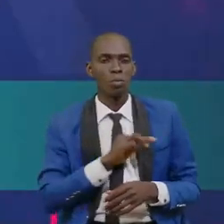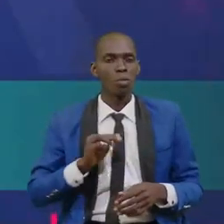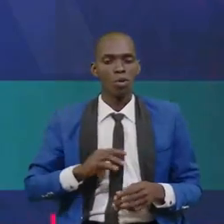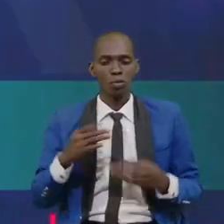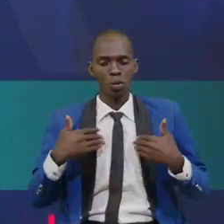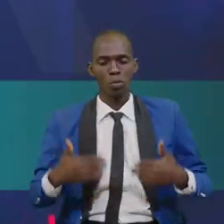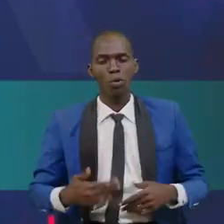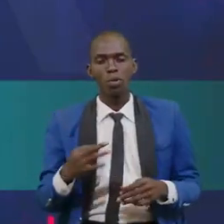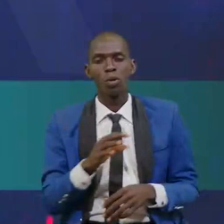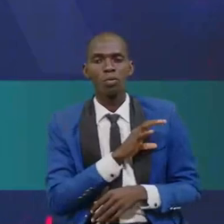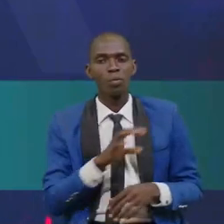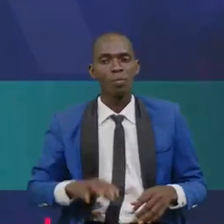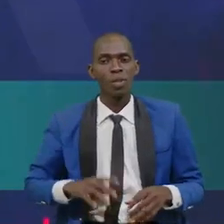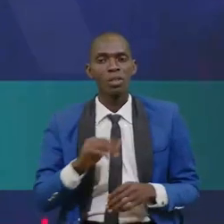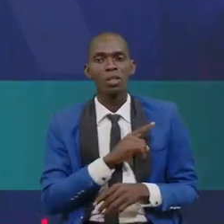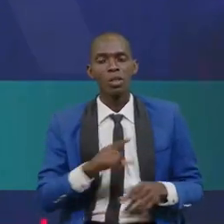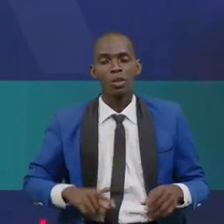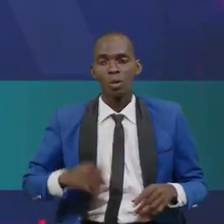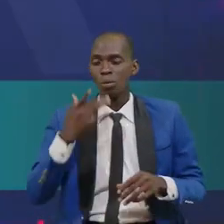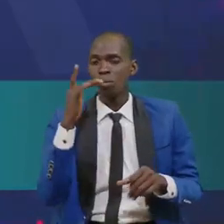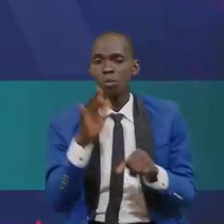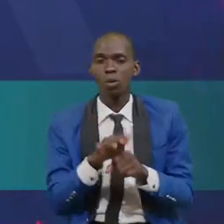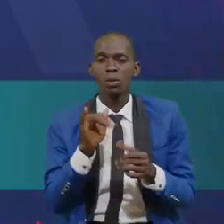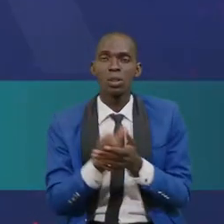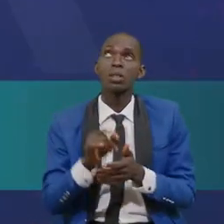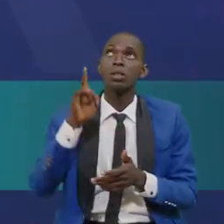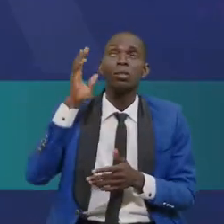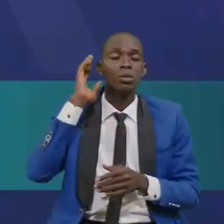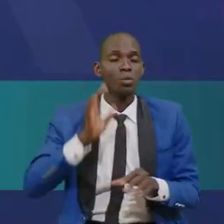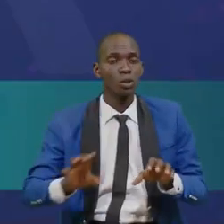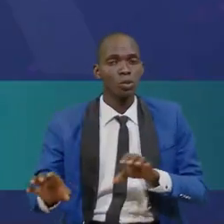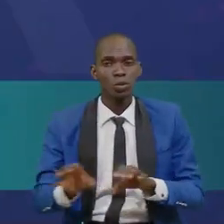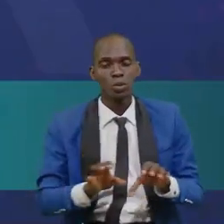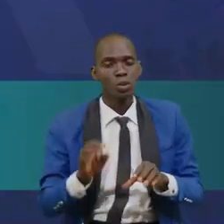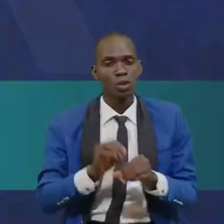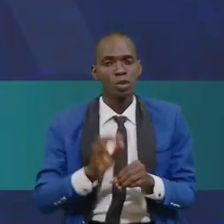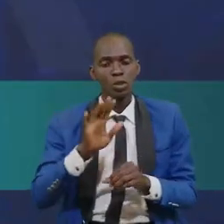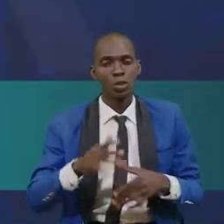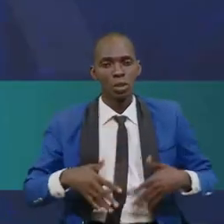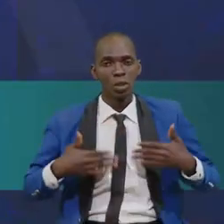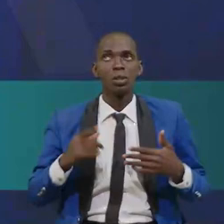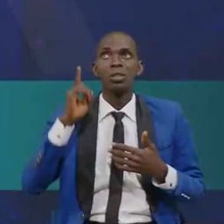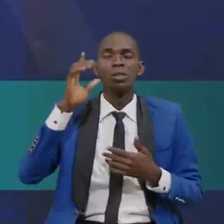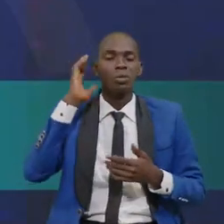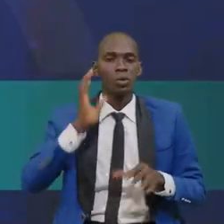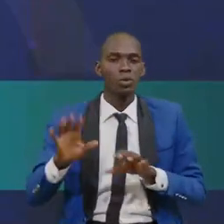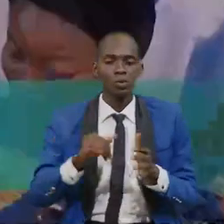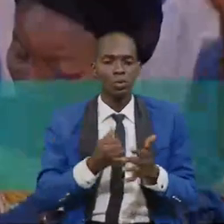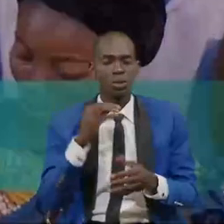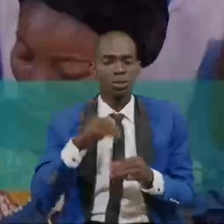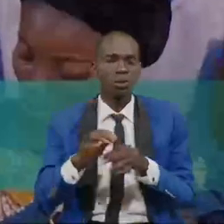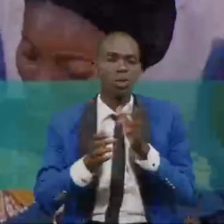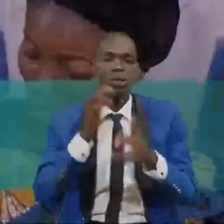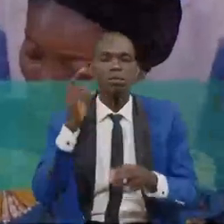Christ. Et le Seigneur dit, il va accomplir cela dans ta vie, il le fera au nom